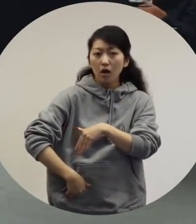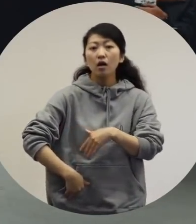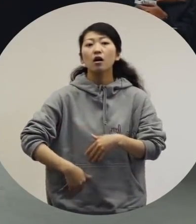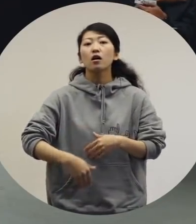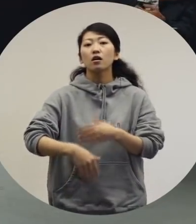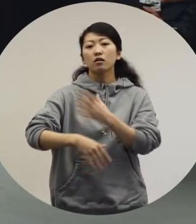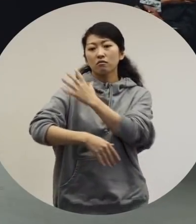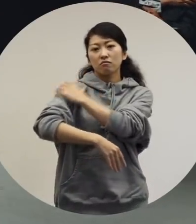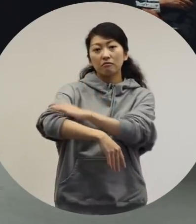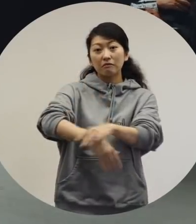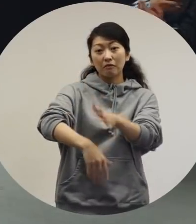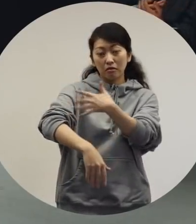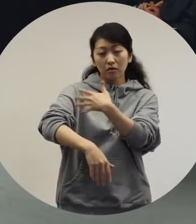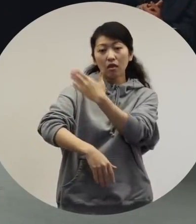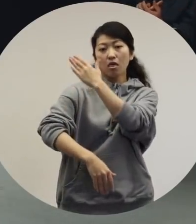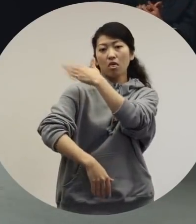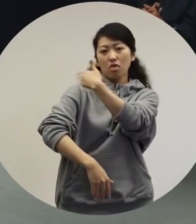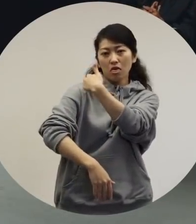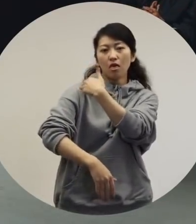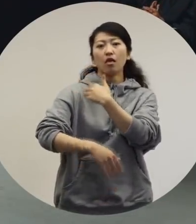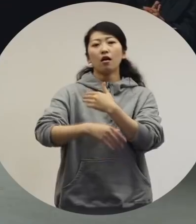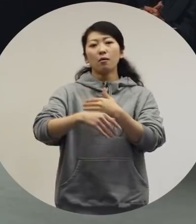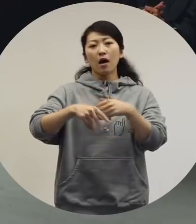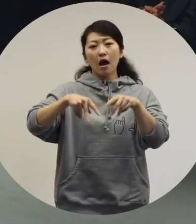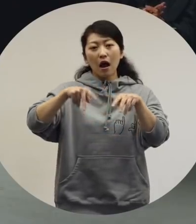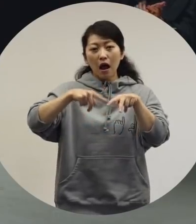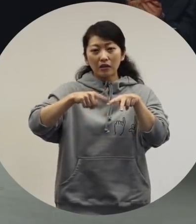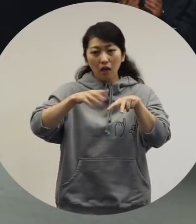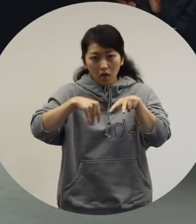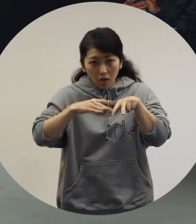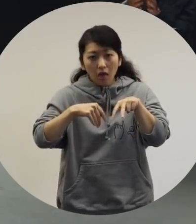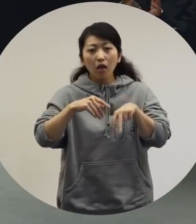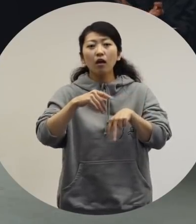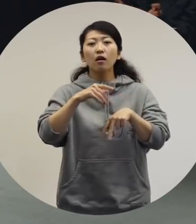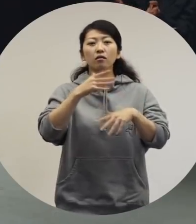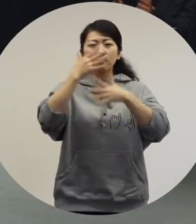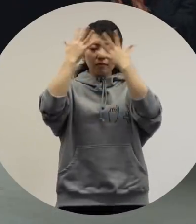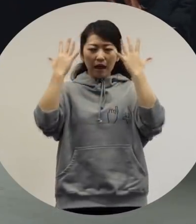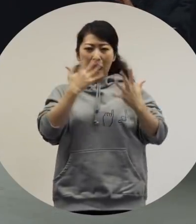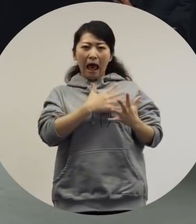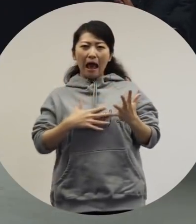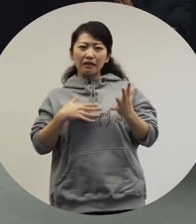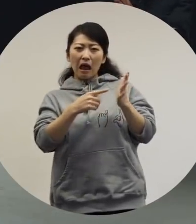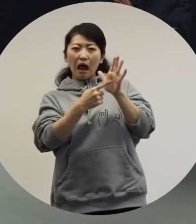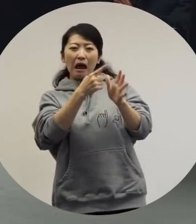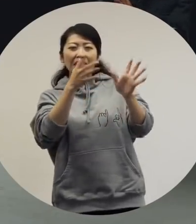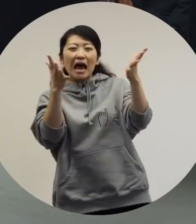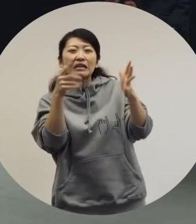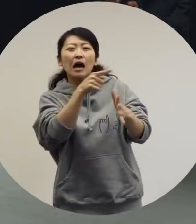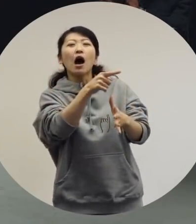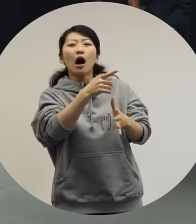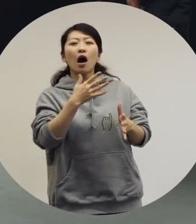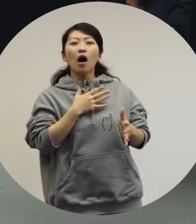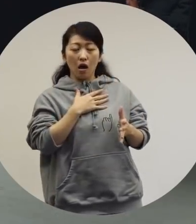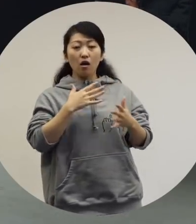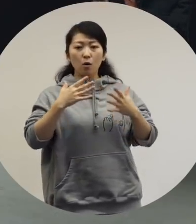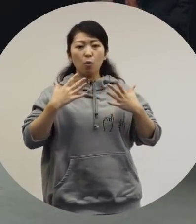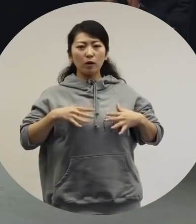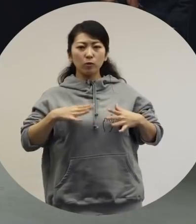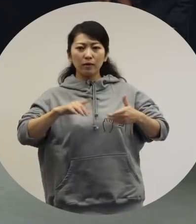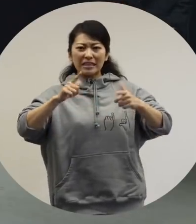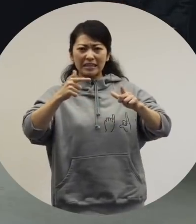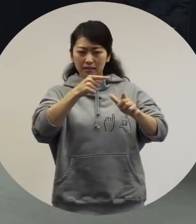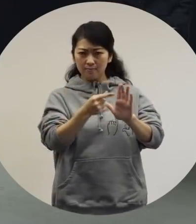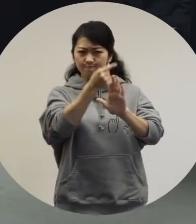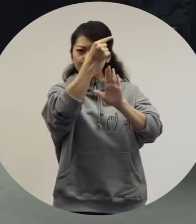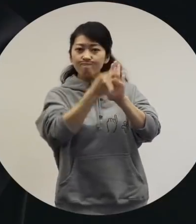か、腕がない方、肩がない方、はたまた例えば足がない方とかと、ボディラインに直接現れるような、ファッションの違いっていうの